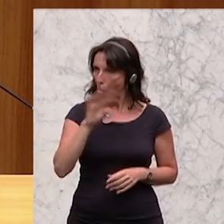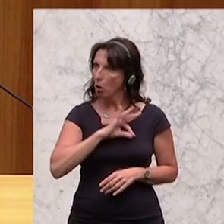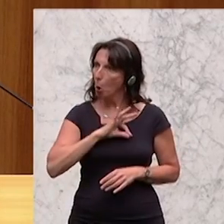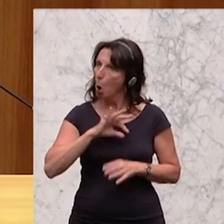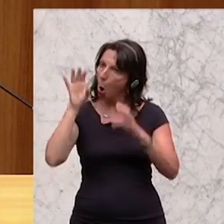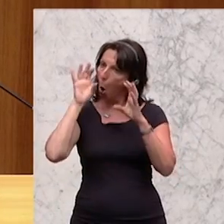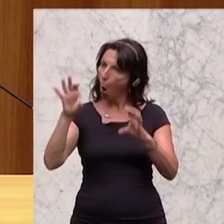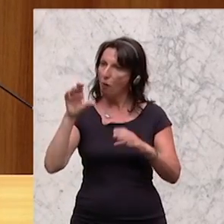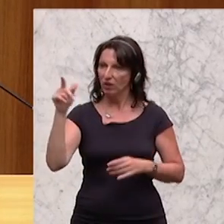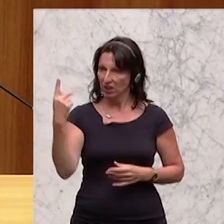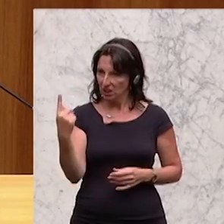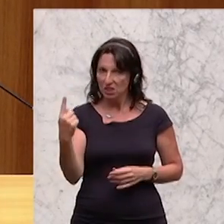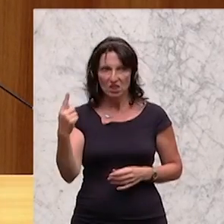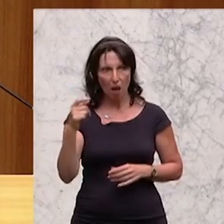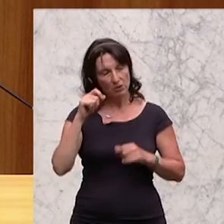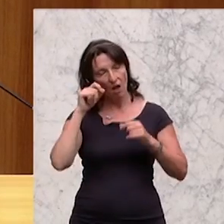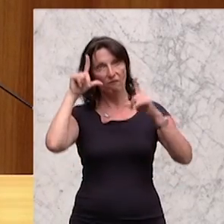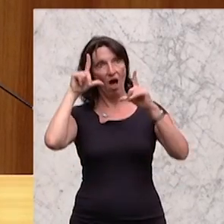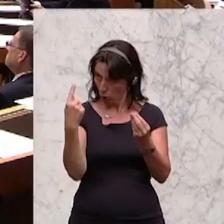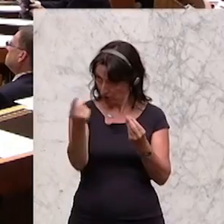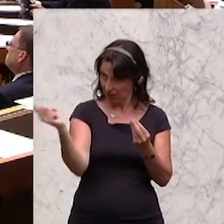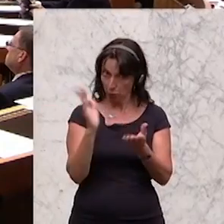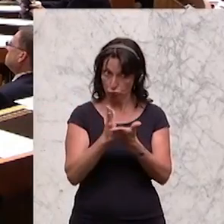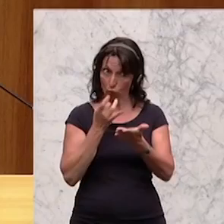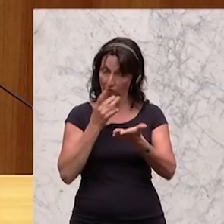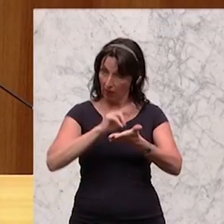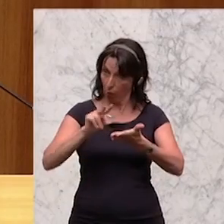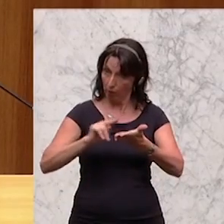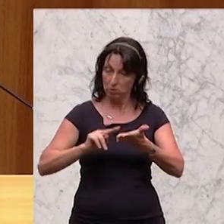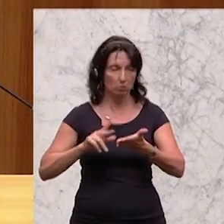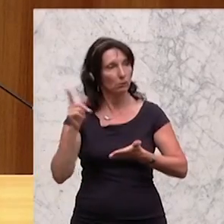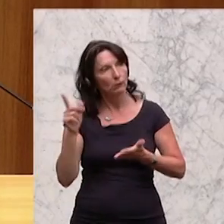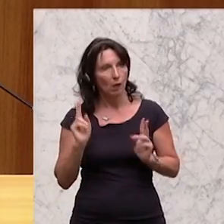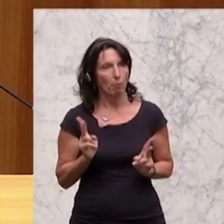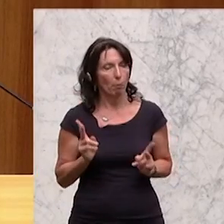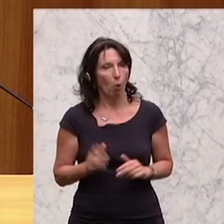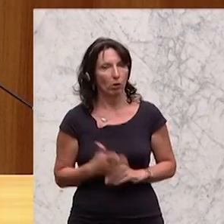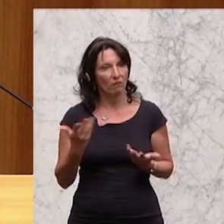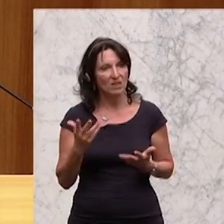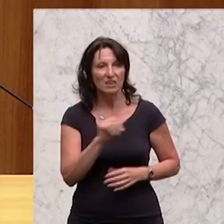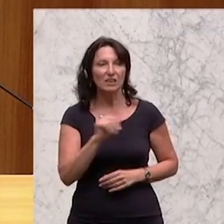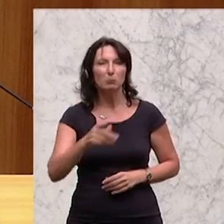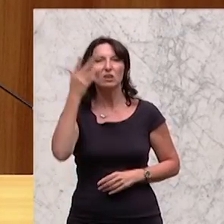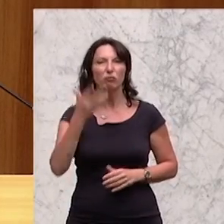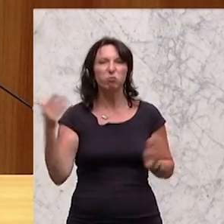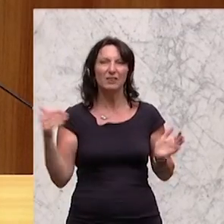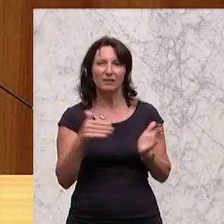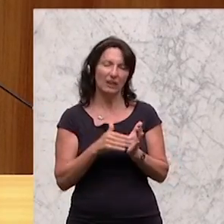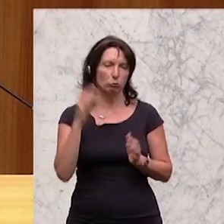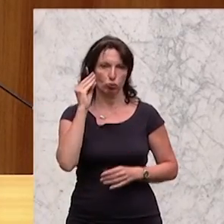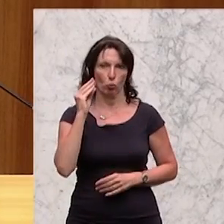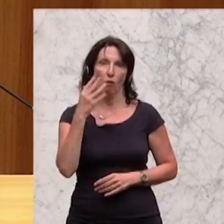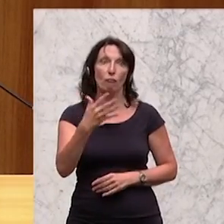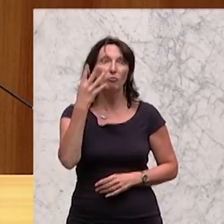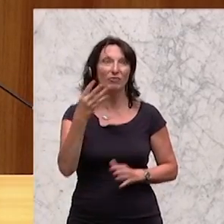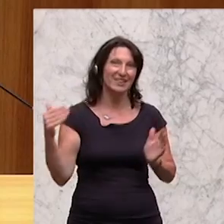werden hier wahrscheinlich mit Kopfweh aufwachen, wenn es nämlich zum Beispiel um die Gesamtschule geht. Aber es wird so sein oder es kann so sein, dass bis zu 50.000 Schüler oder